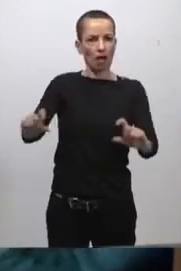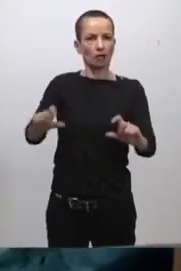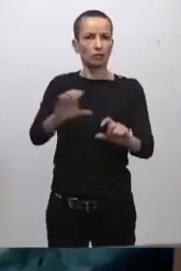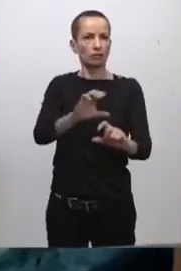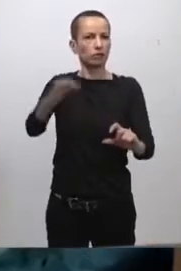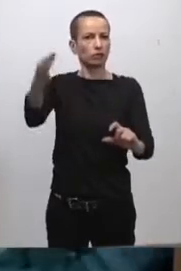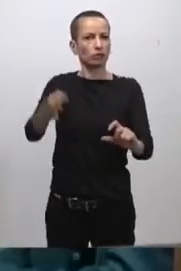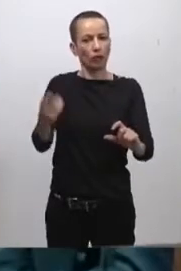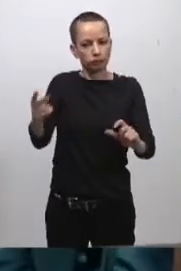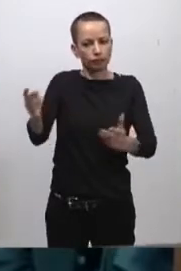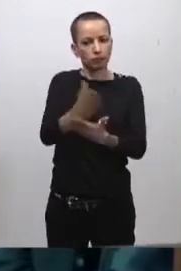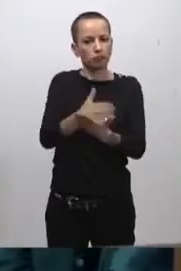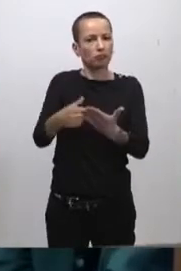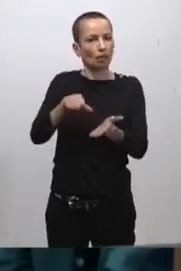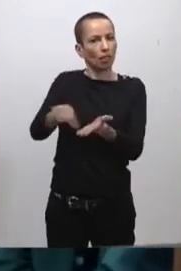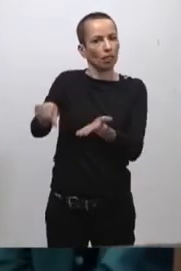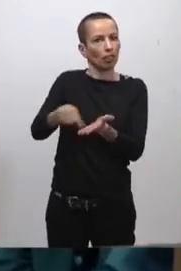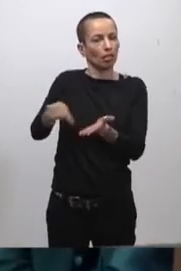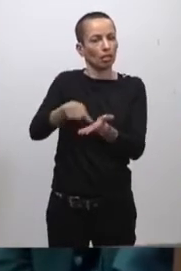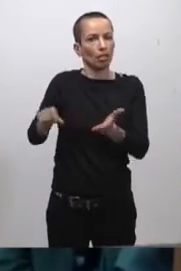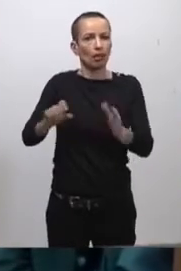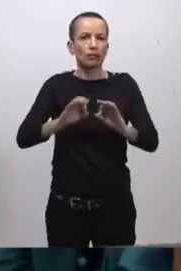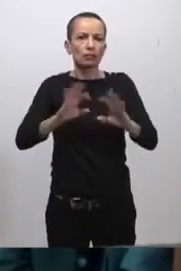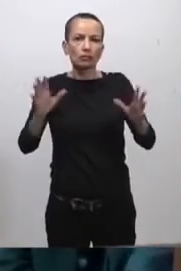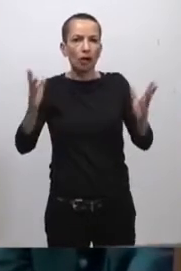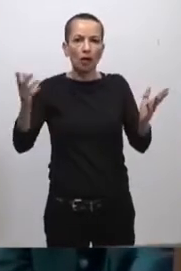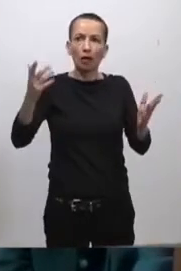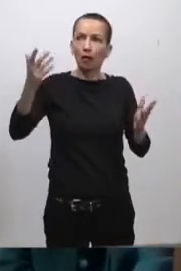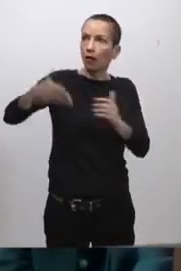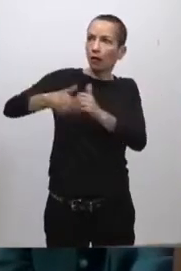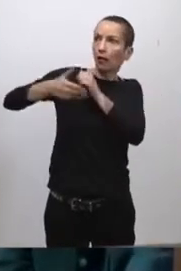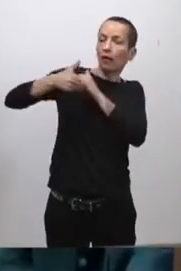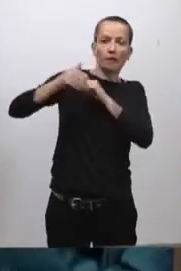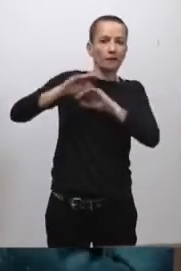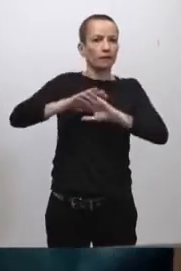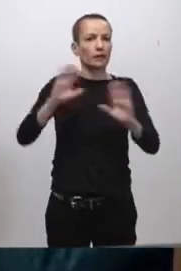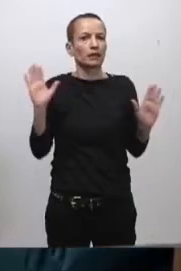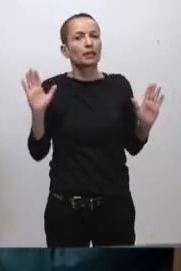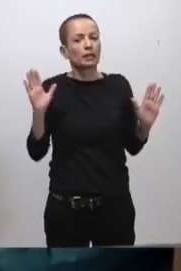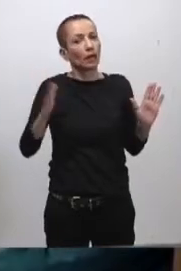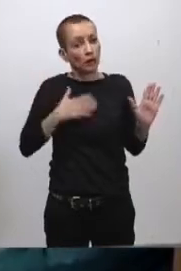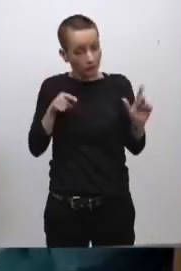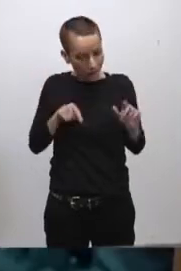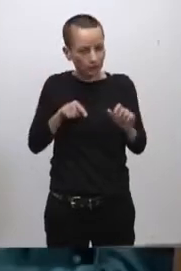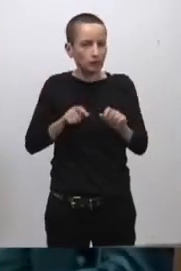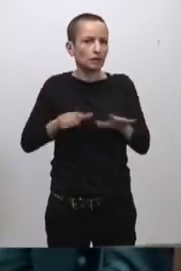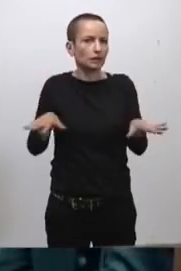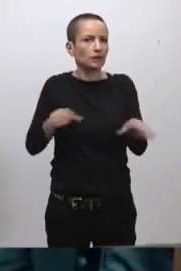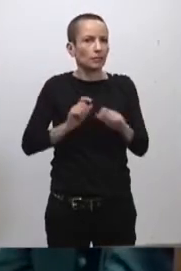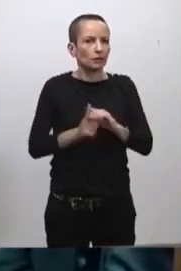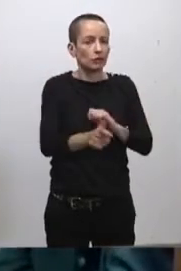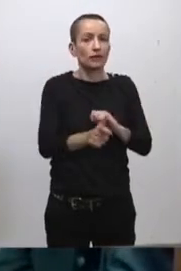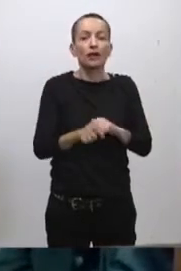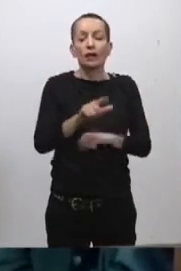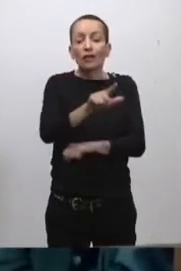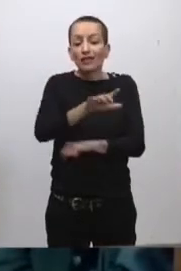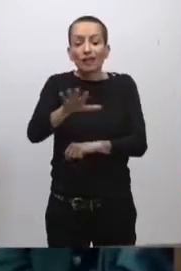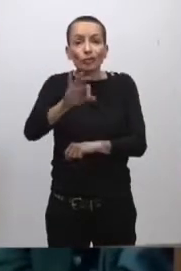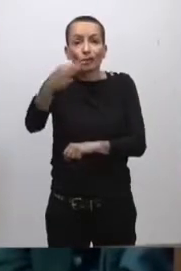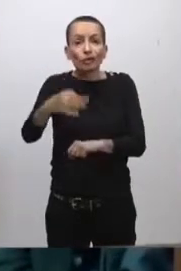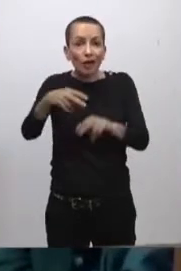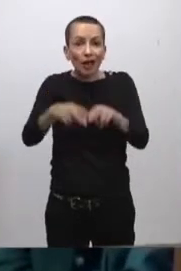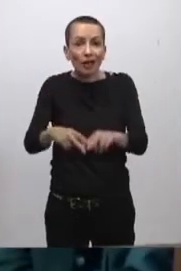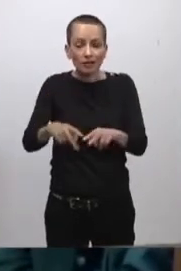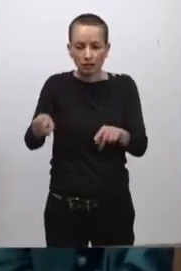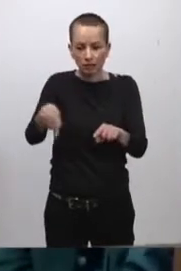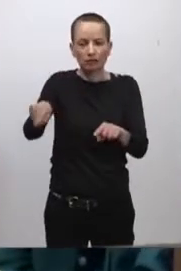propres ressources sans ne plus avoir besoin d'aide par ce dispositif. Et les 25% restants, c'est des femmes qui